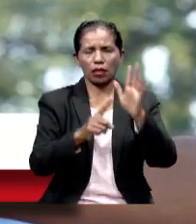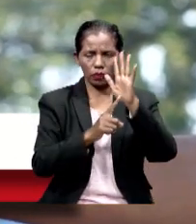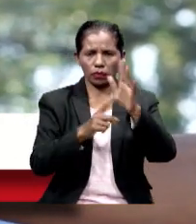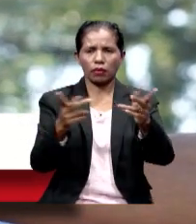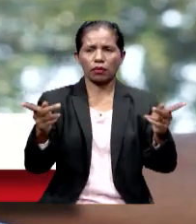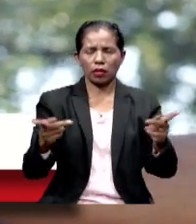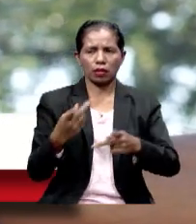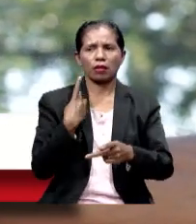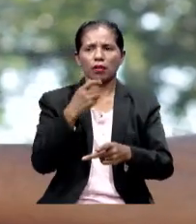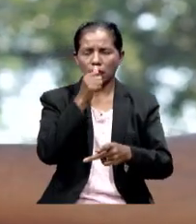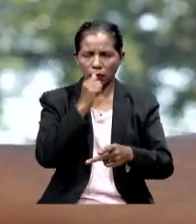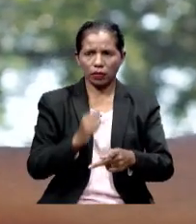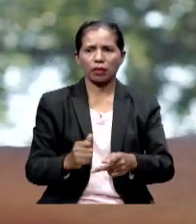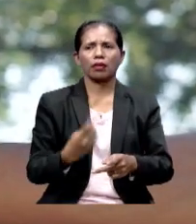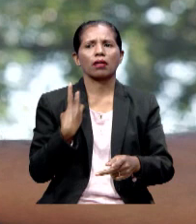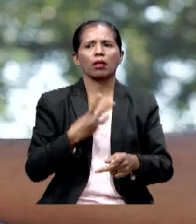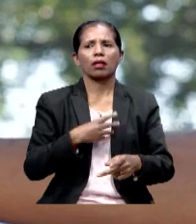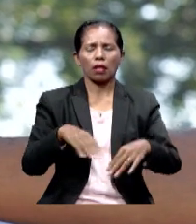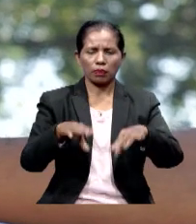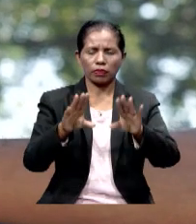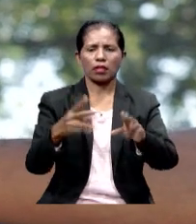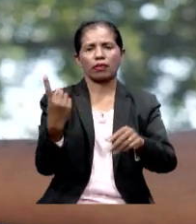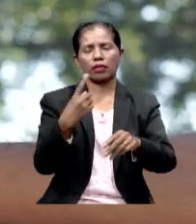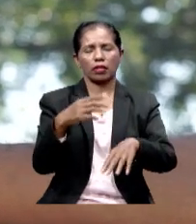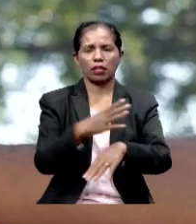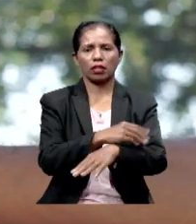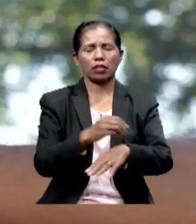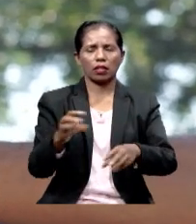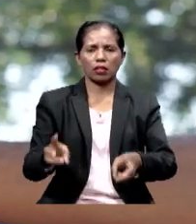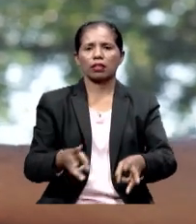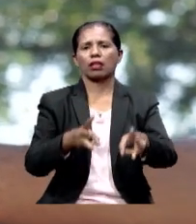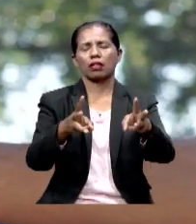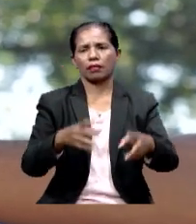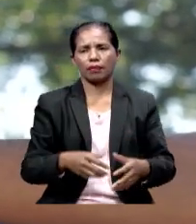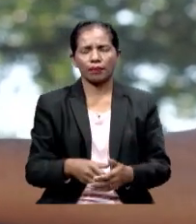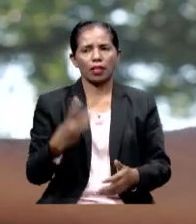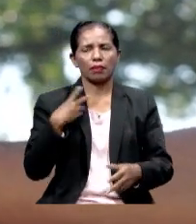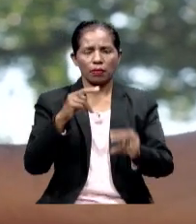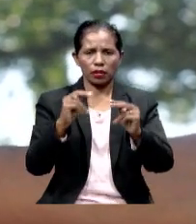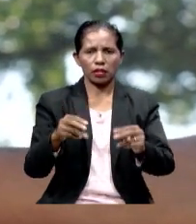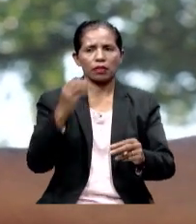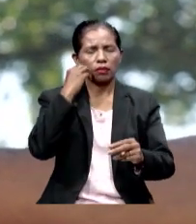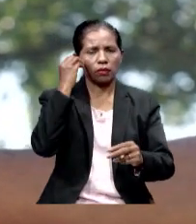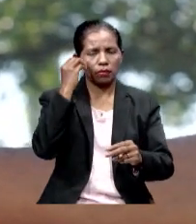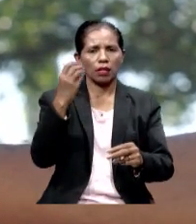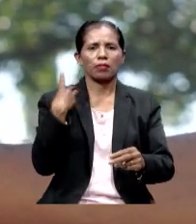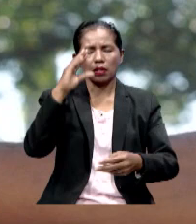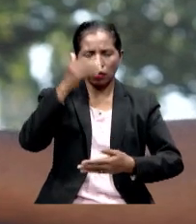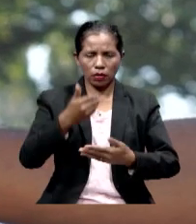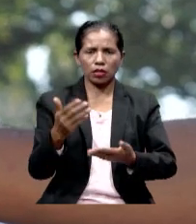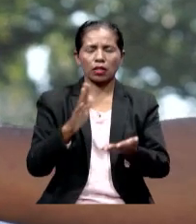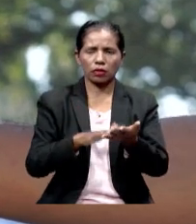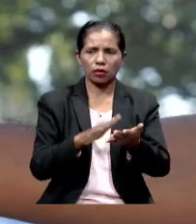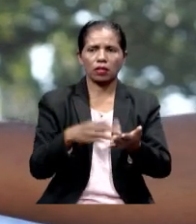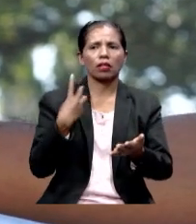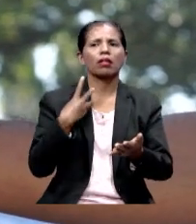ami akmat ini beli. Apa ti akmat lagi am tu nafatin total leh sini. Ami ni umuris makne. Ami ni nasidah di umlara. Ami ni be wan sih sekolah. Am tinggi bay nak